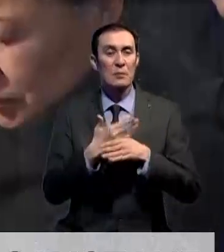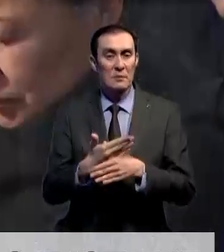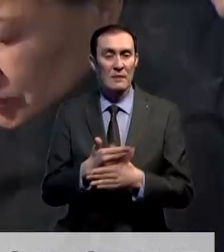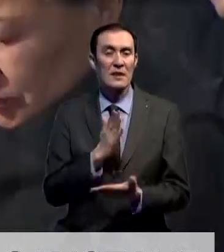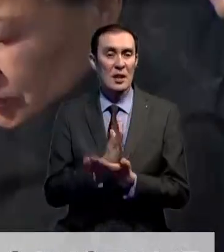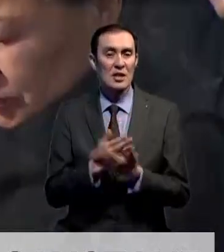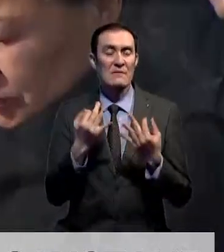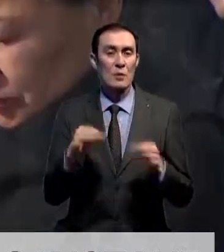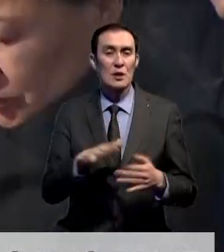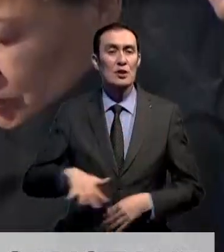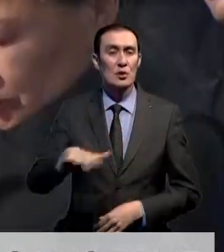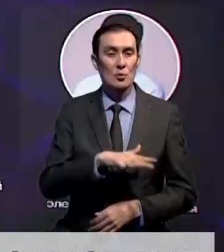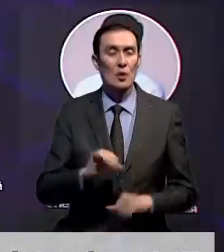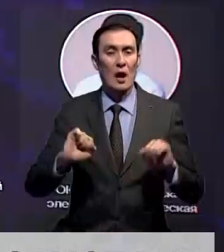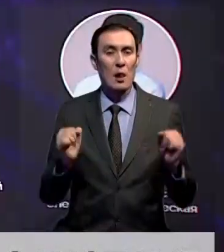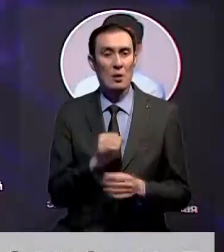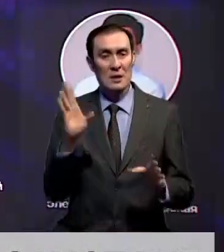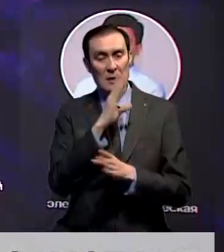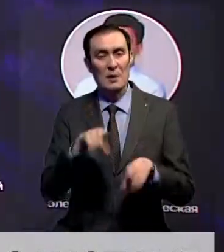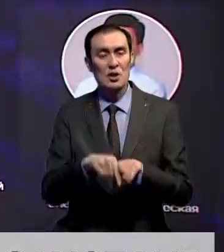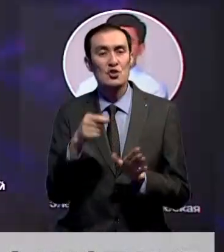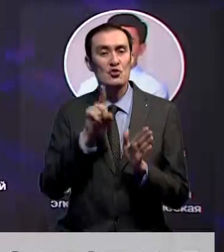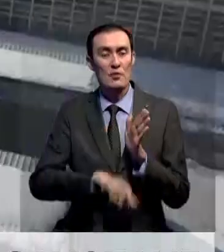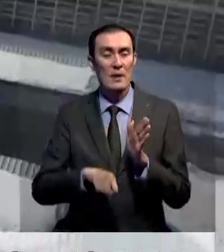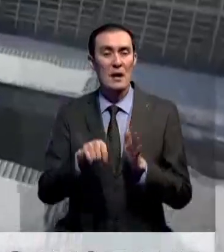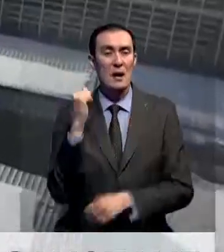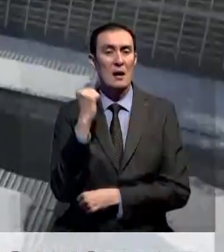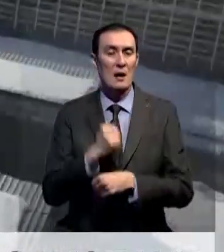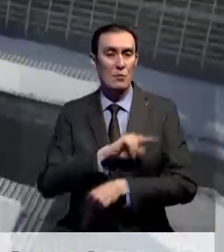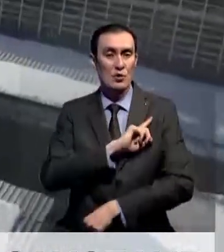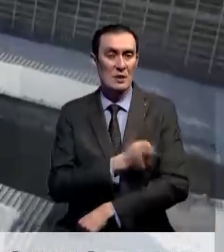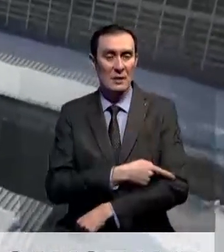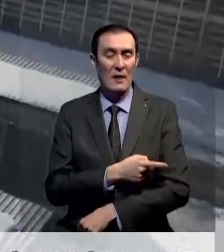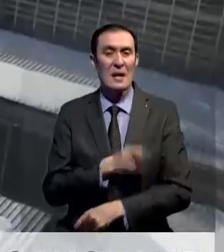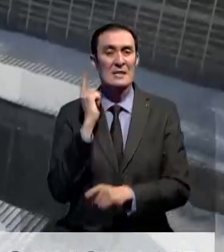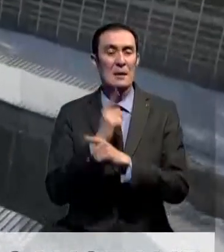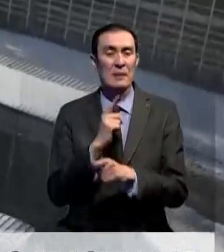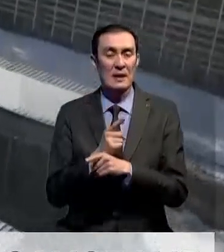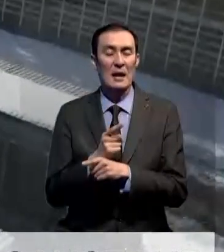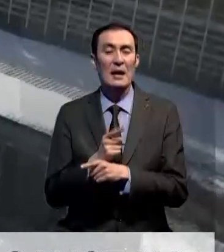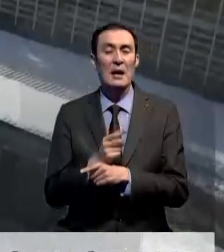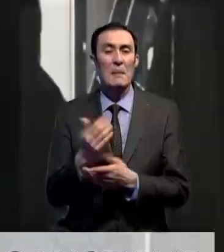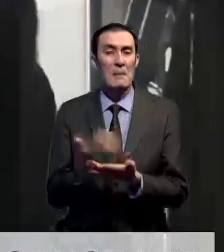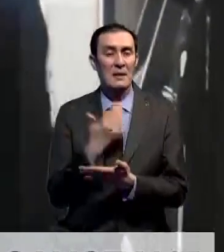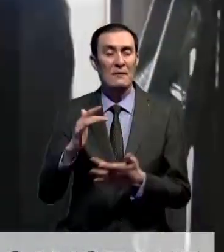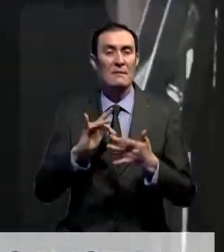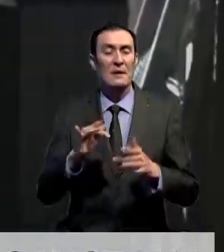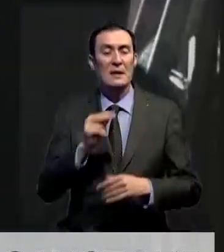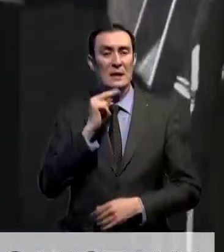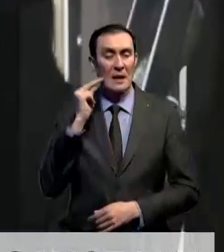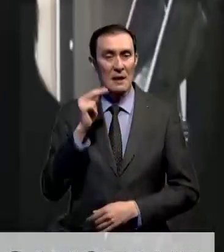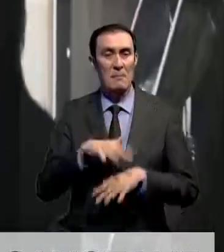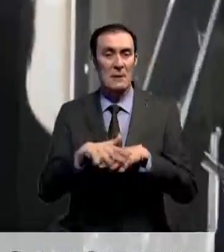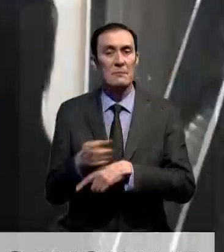способствовало наличие свободной территории, холодный климат и дешевая рабочая сила. А запрет на майнинговые фермы в соседнем Китае привел к массовой